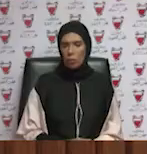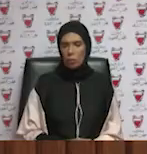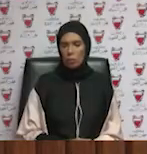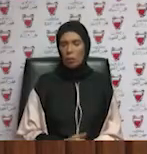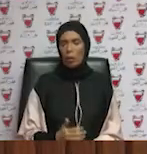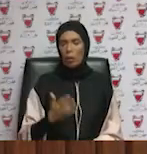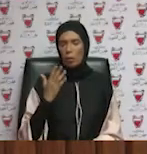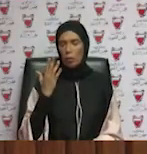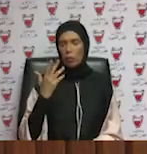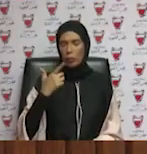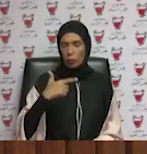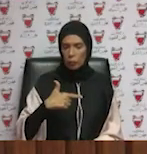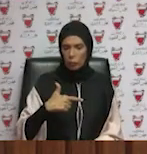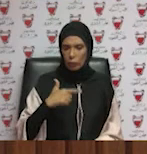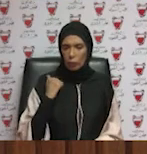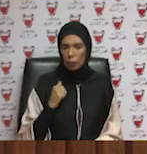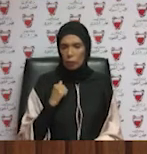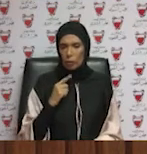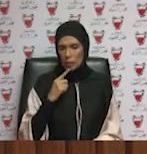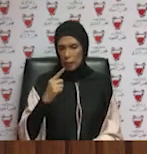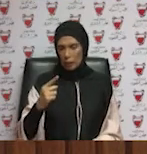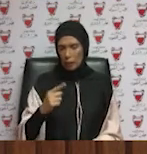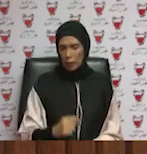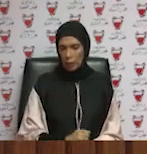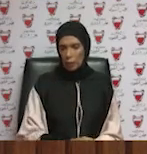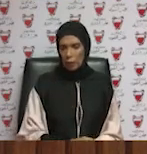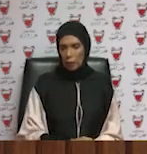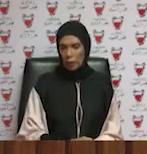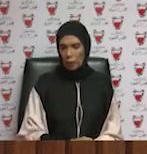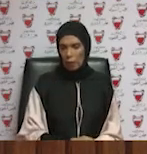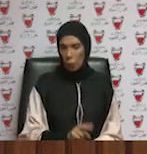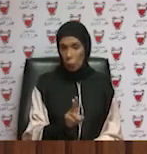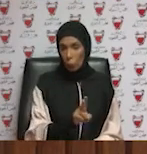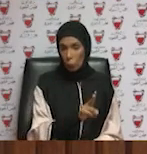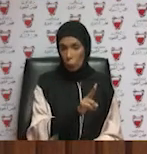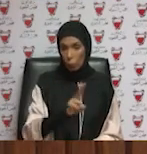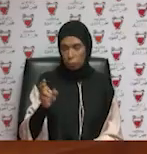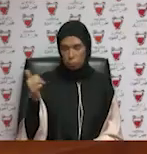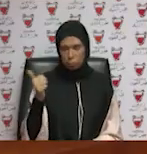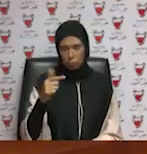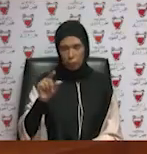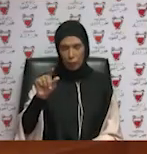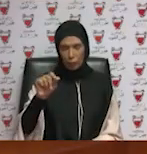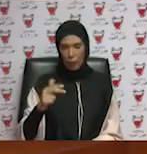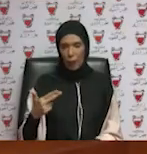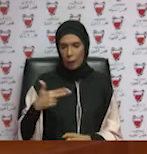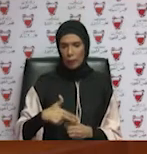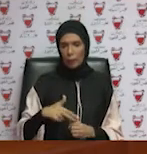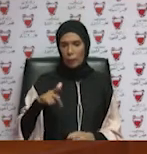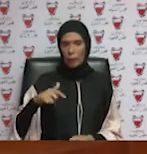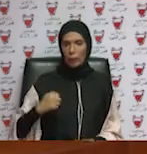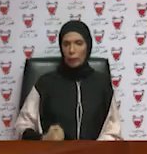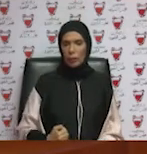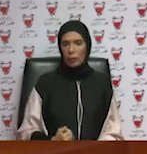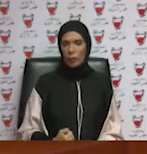1975 لما كانت ما تسمى بالطفرة النفطية، كان هناك في البحرين